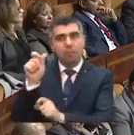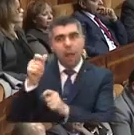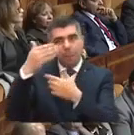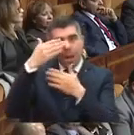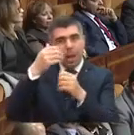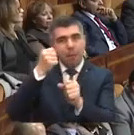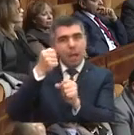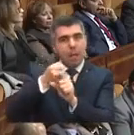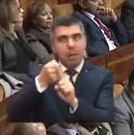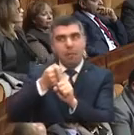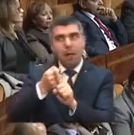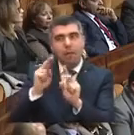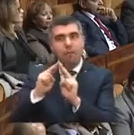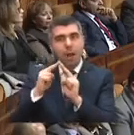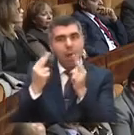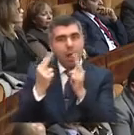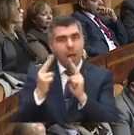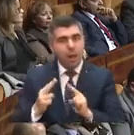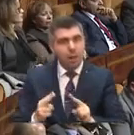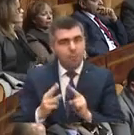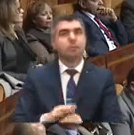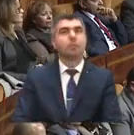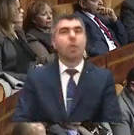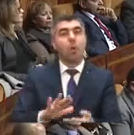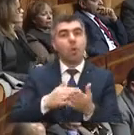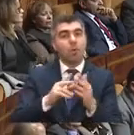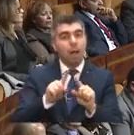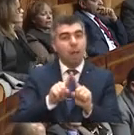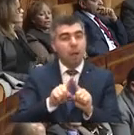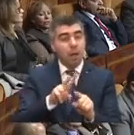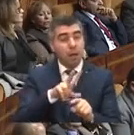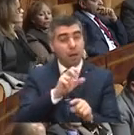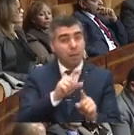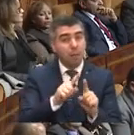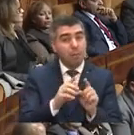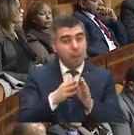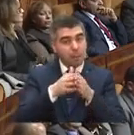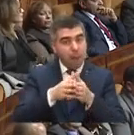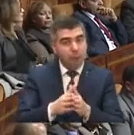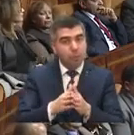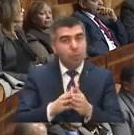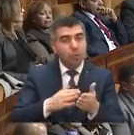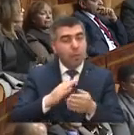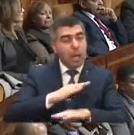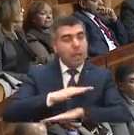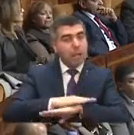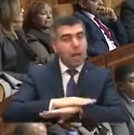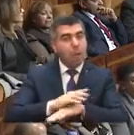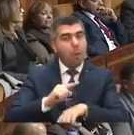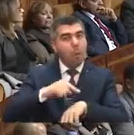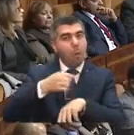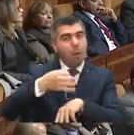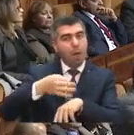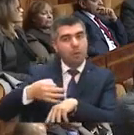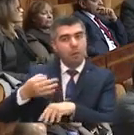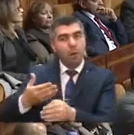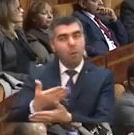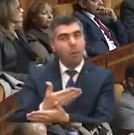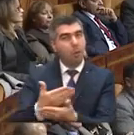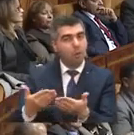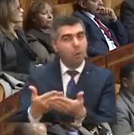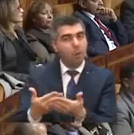الميناء مراقبة ملاحة السفن وتنظيم وتدبير رسوب وإبحار السفن بشكل آني، وكذا التنسيق بين مختلف المصالح